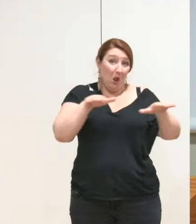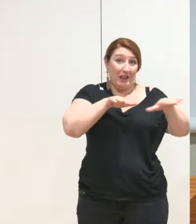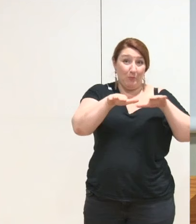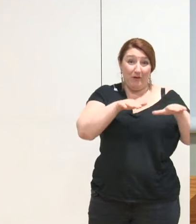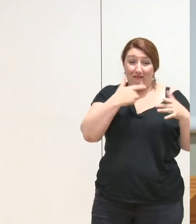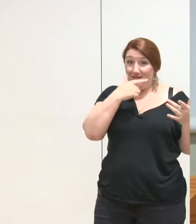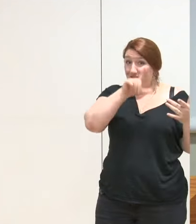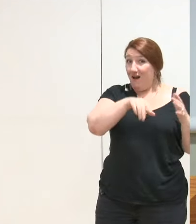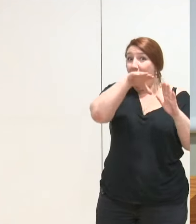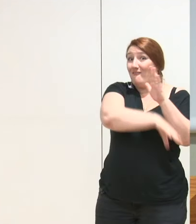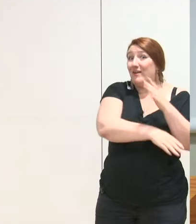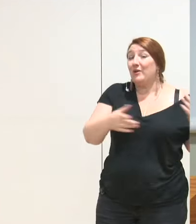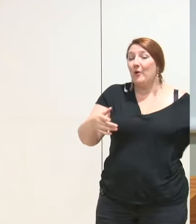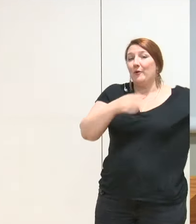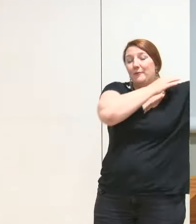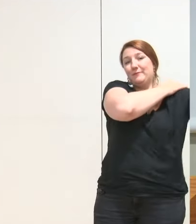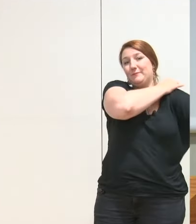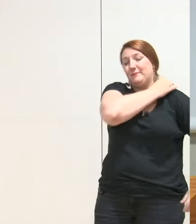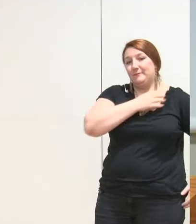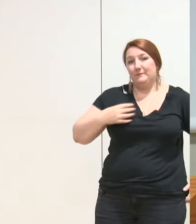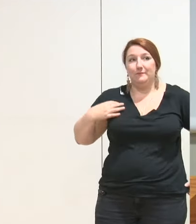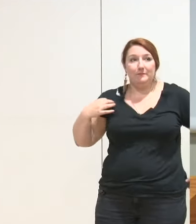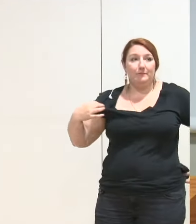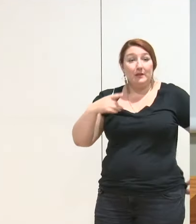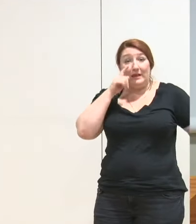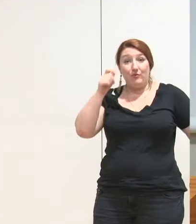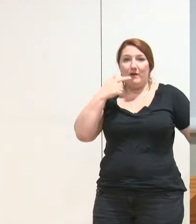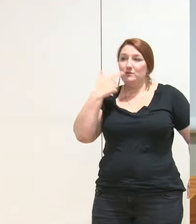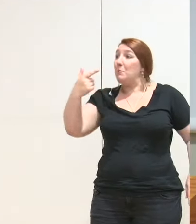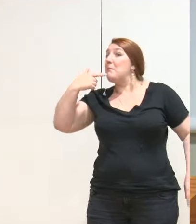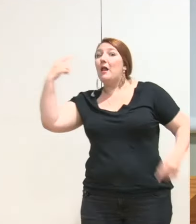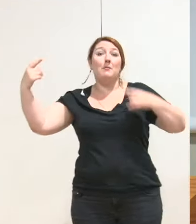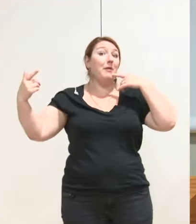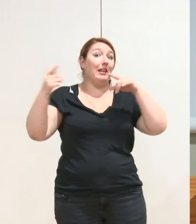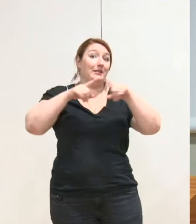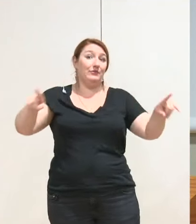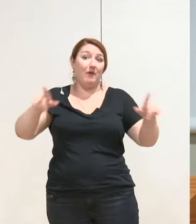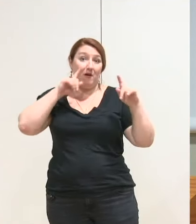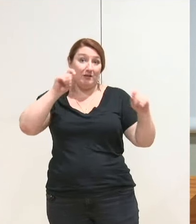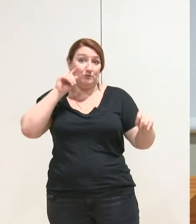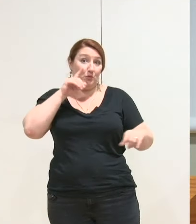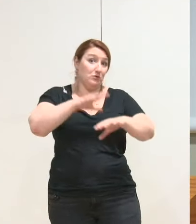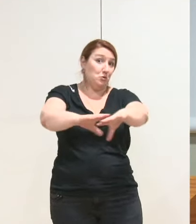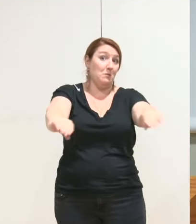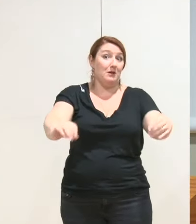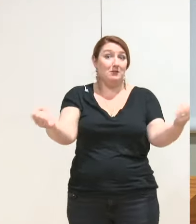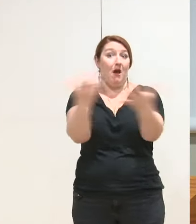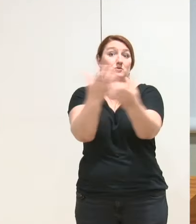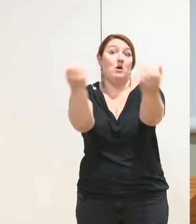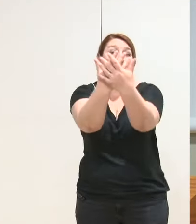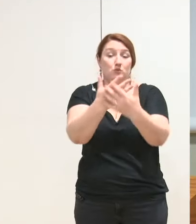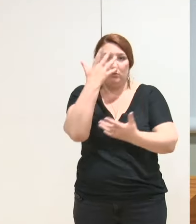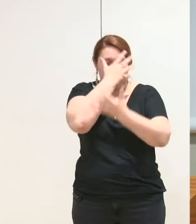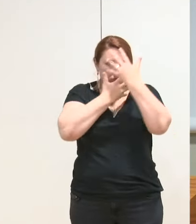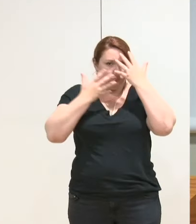faire attention à ces discours non coordonnés qui amène des réactions évidemment d'incompréhension